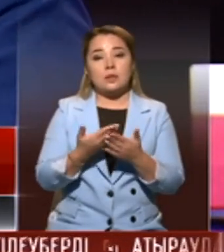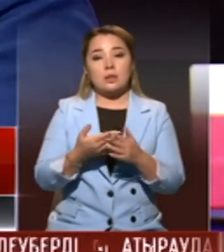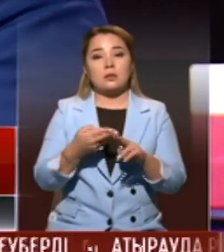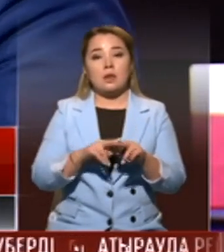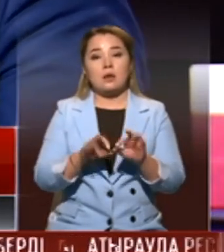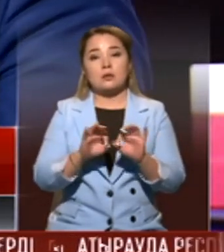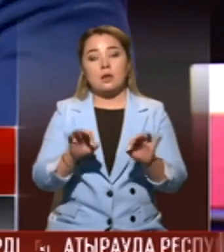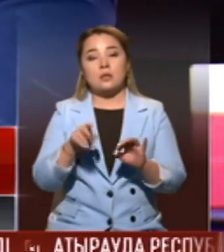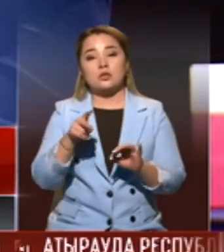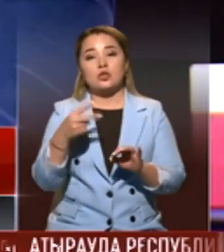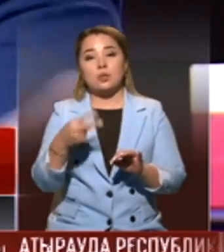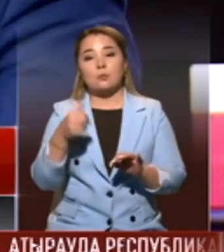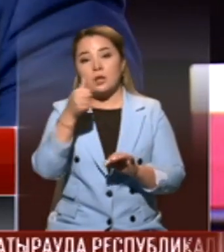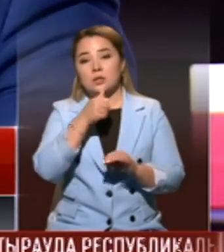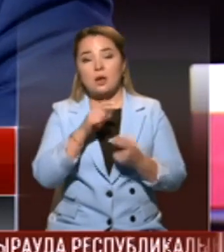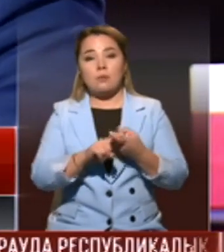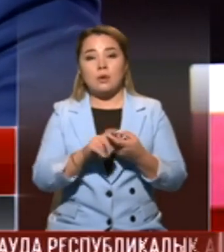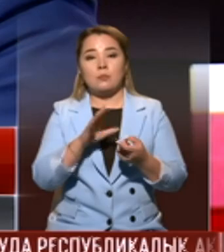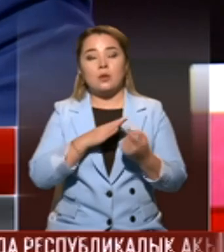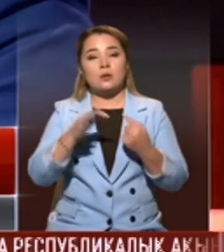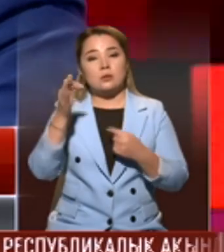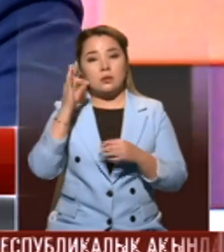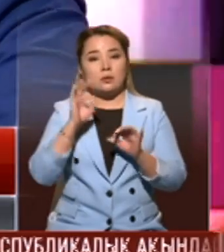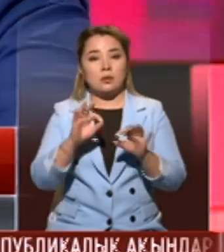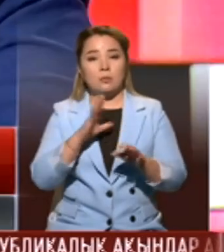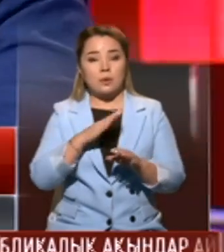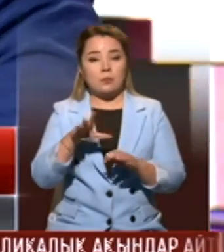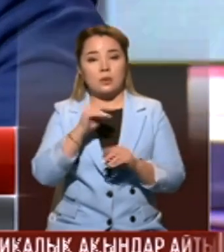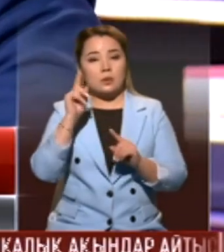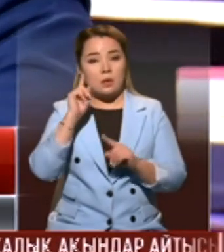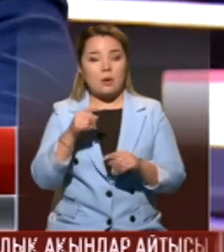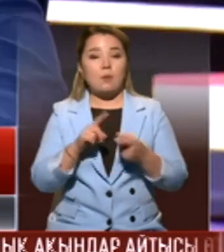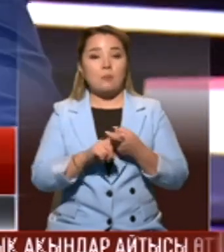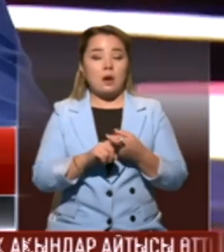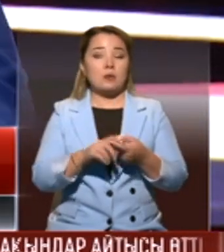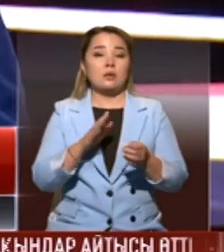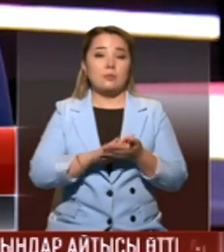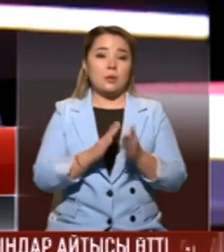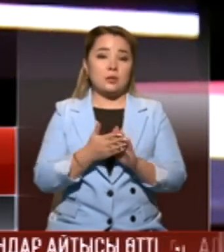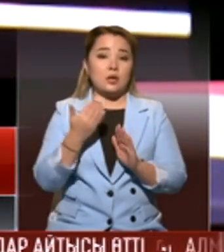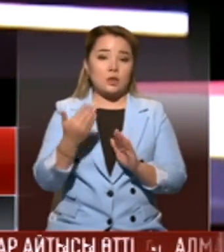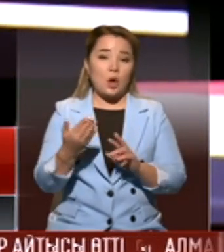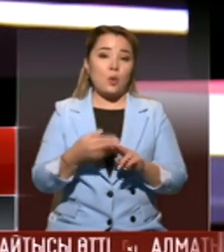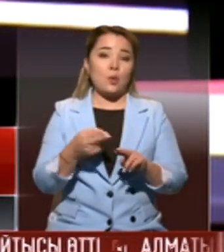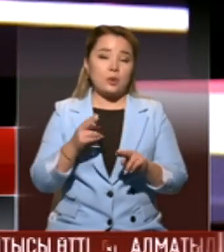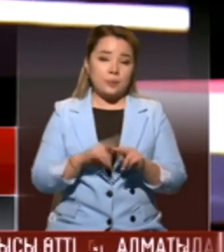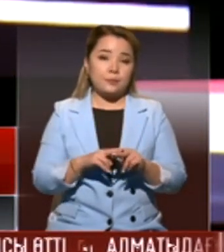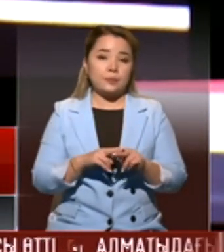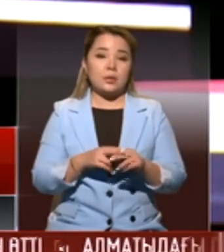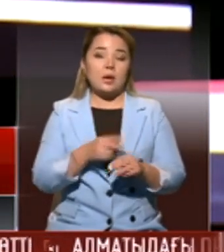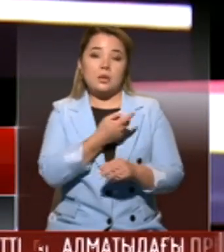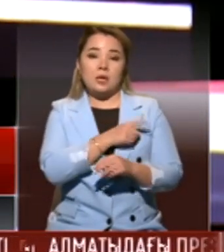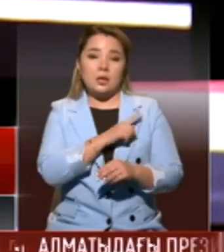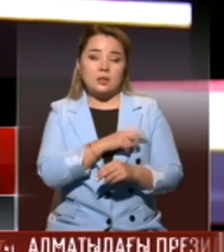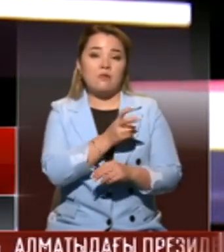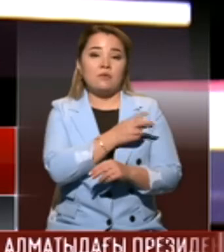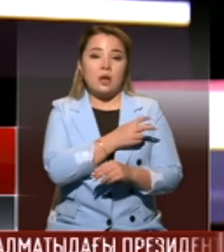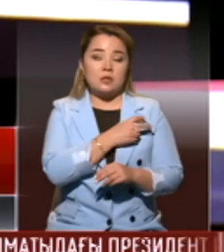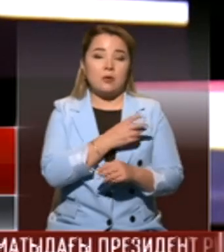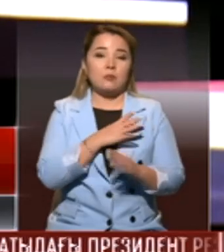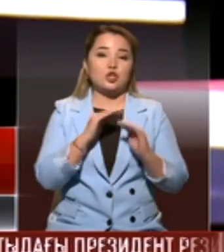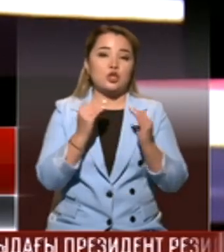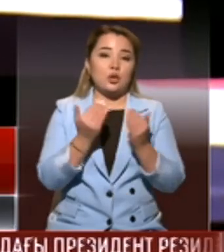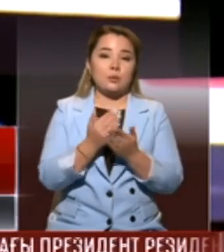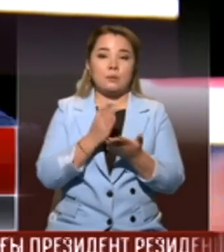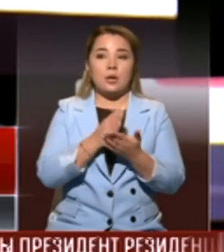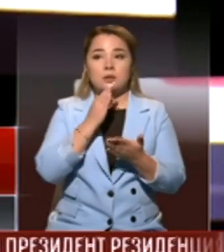отырмын. 2020 жылы ол пандемия болды, Асхат Мырза. Өзіңіз білесіз, ол пандемия болды. Ол кезде ол санитарлық врачтардың қойған